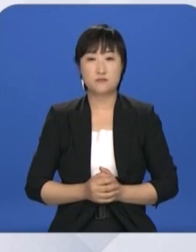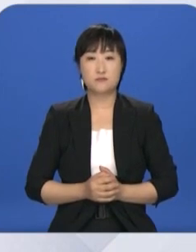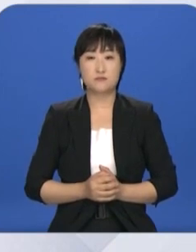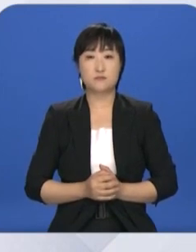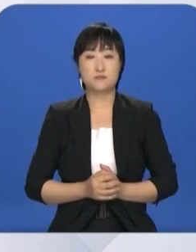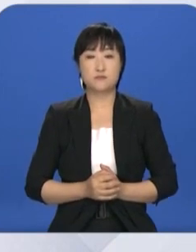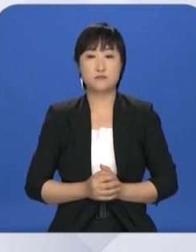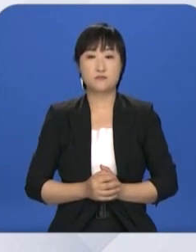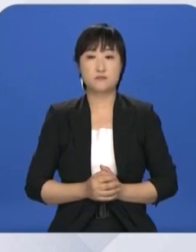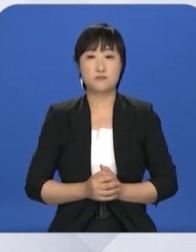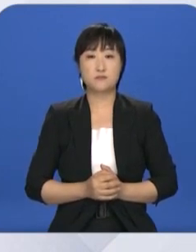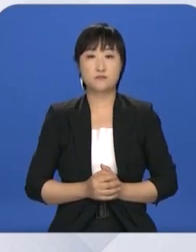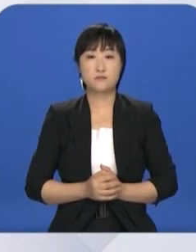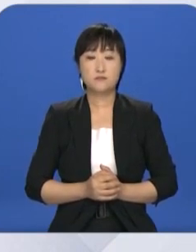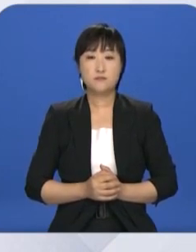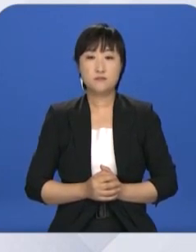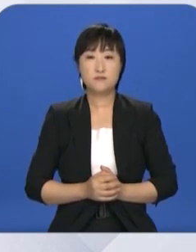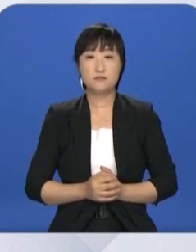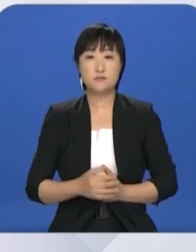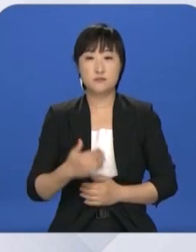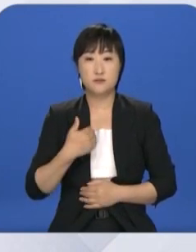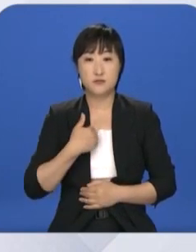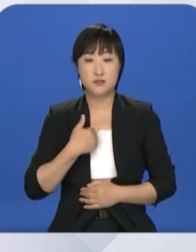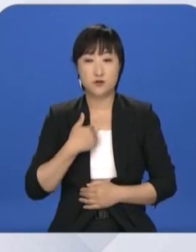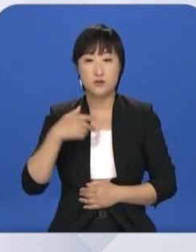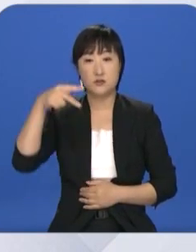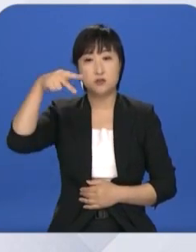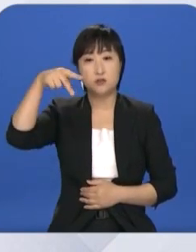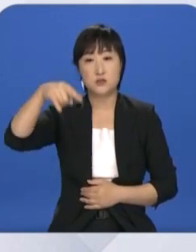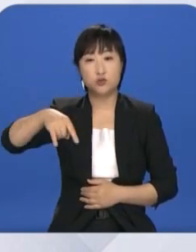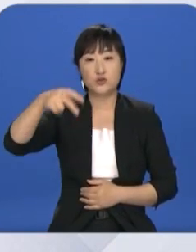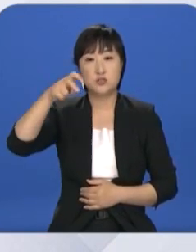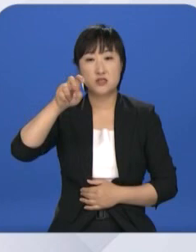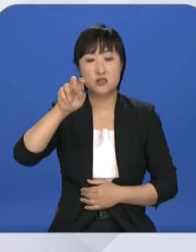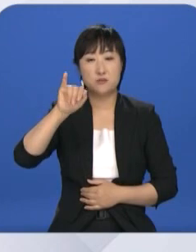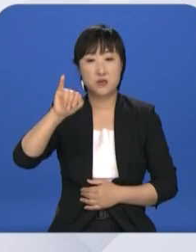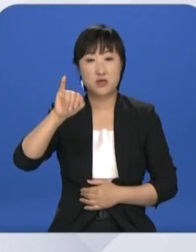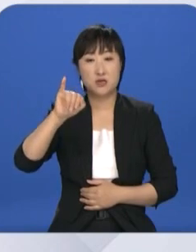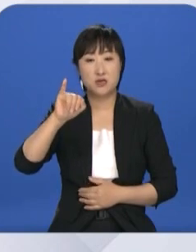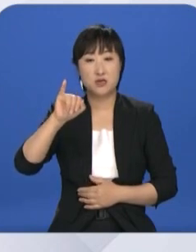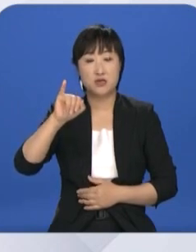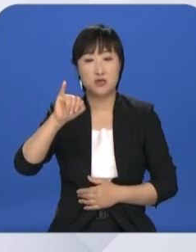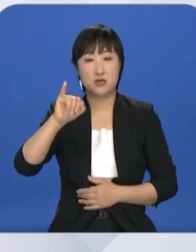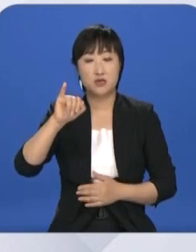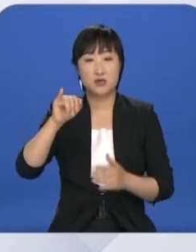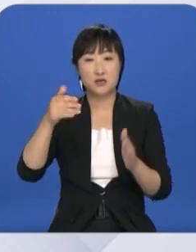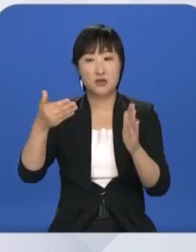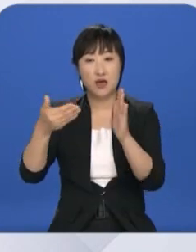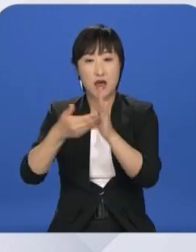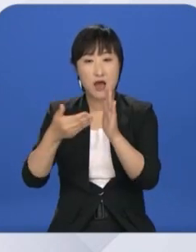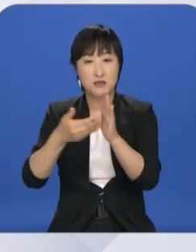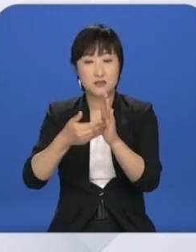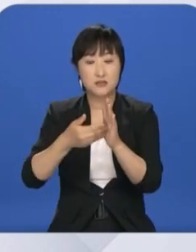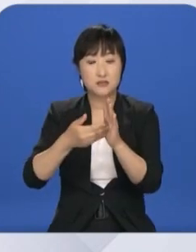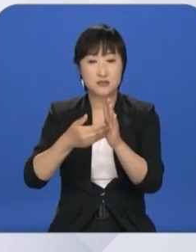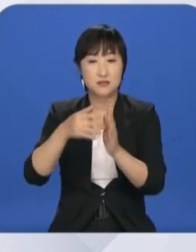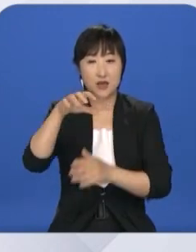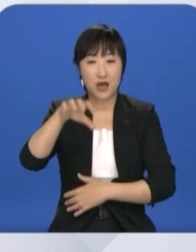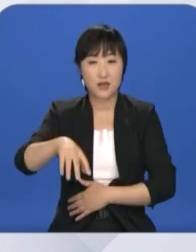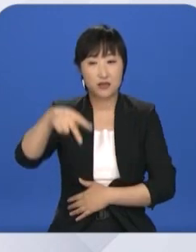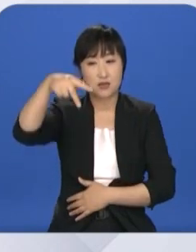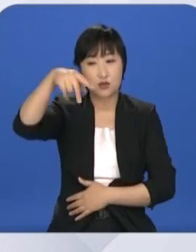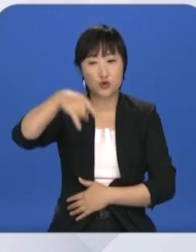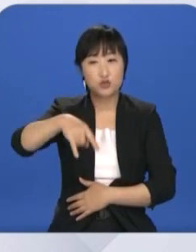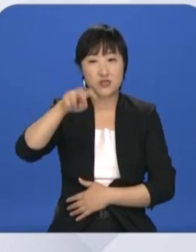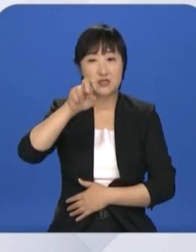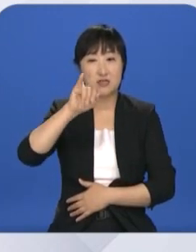생각입니다. 저는 쉼이항은 쉼이항보다는 쉼이 전복항으로 바꾸면 어쩌냐